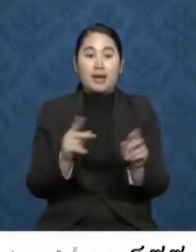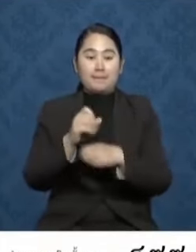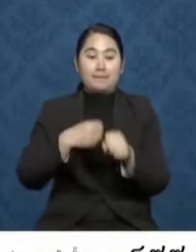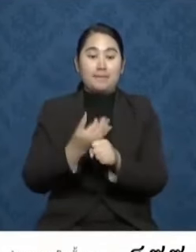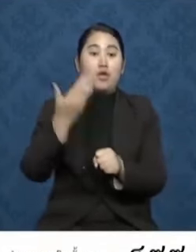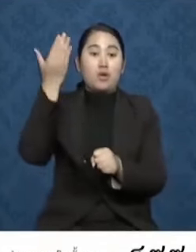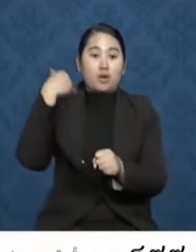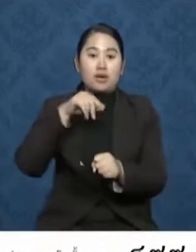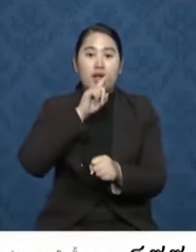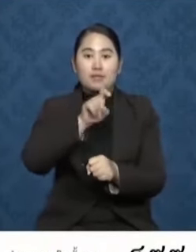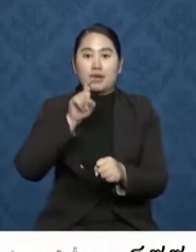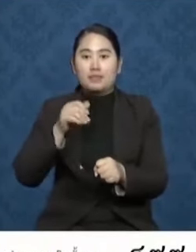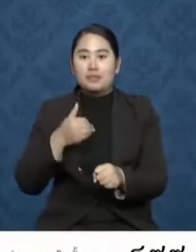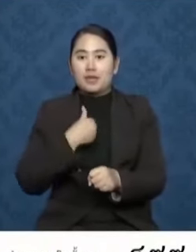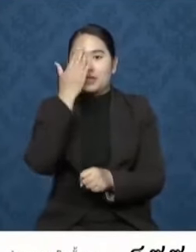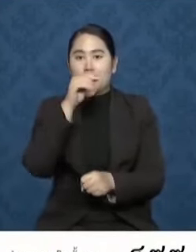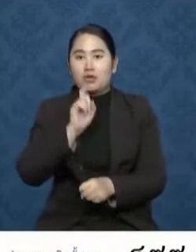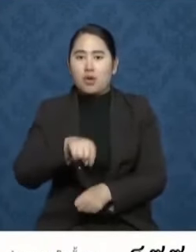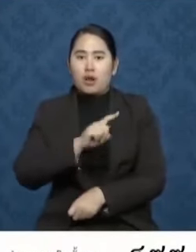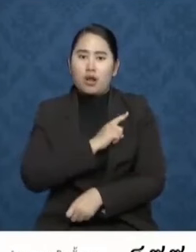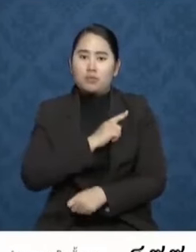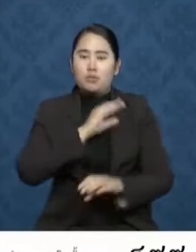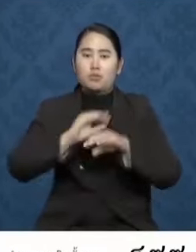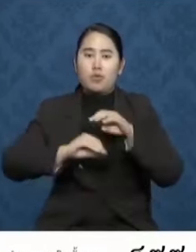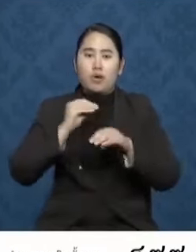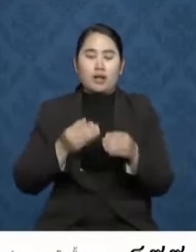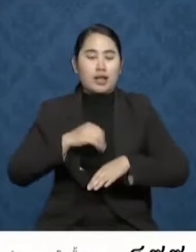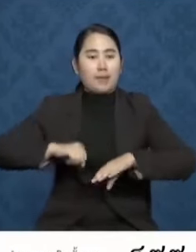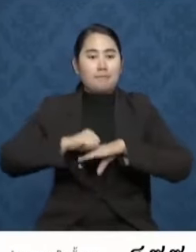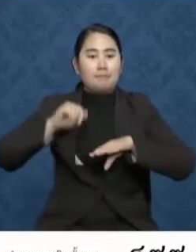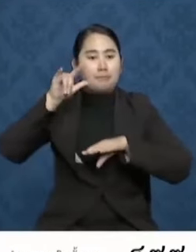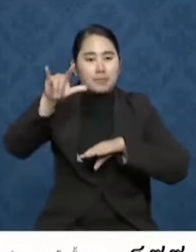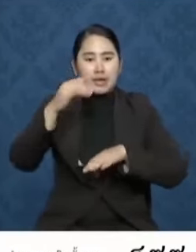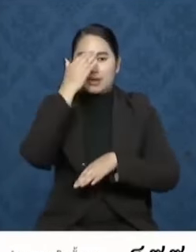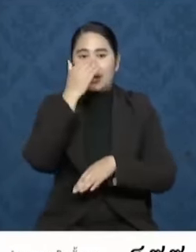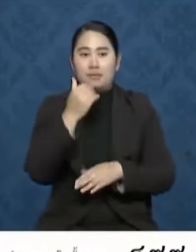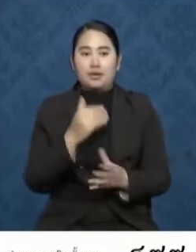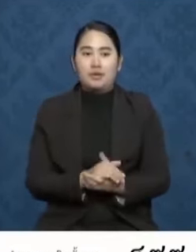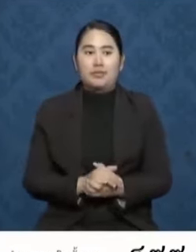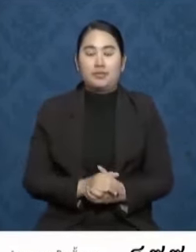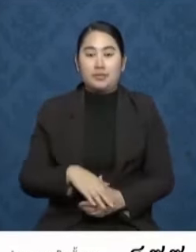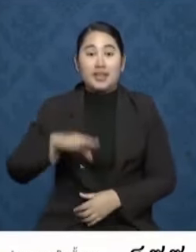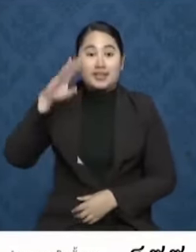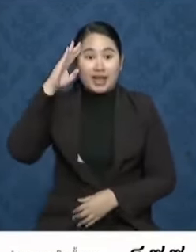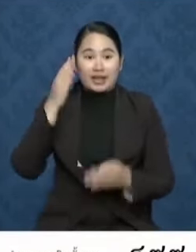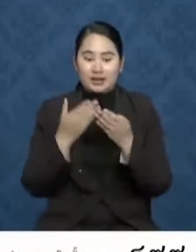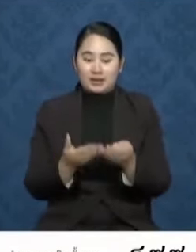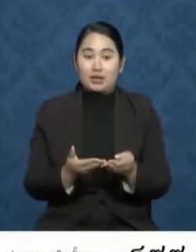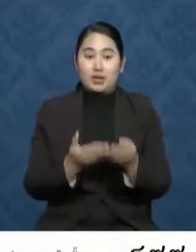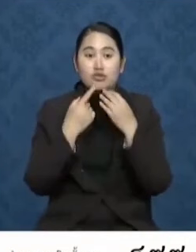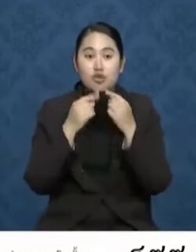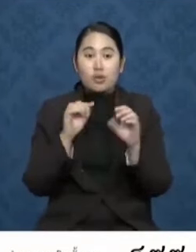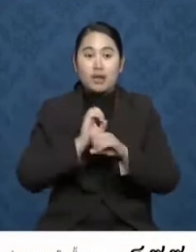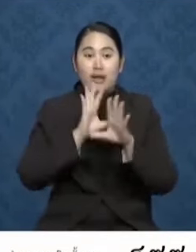ๆว่าทำไมท่านต้องมารับผิดชอบในการก่อสร้างสนามบินพาณิชย์ธรก็ตอบด้วยเสียงเข้มแข็งครับ